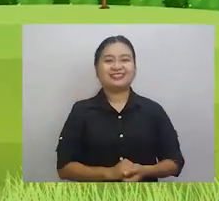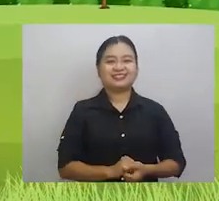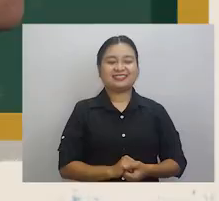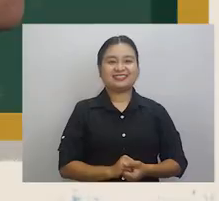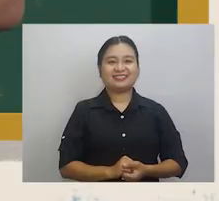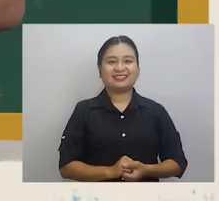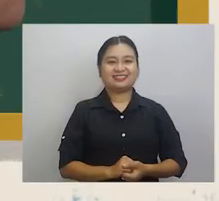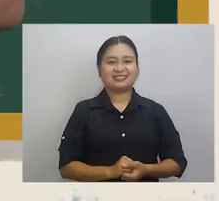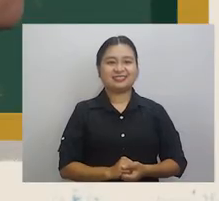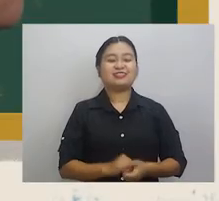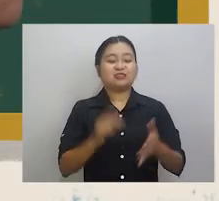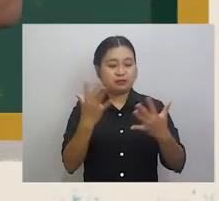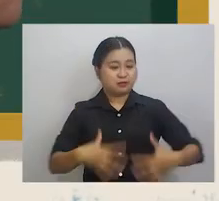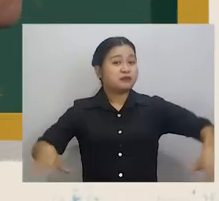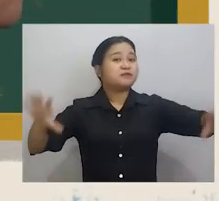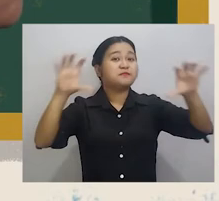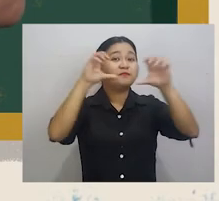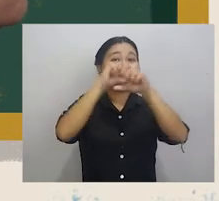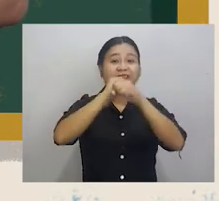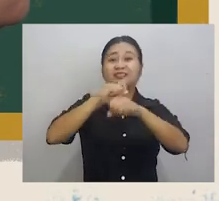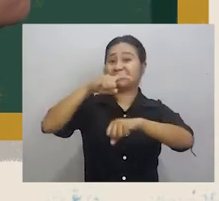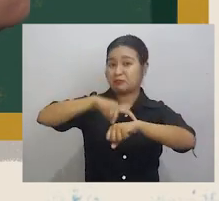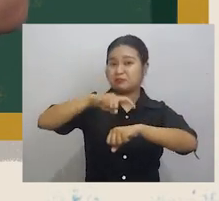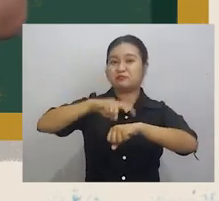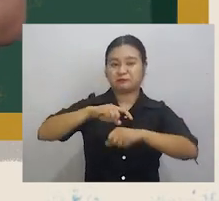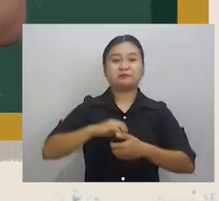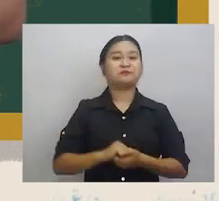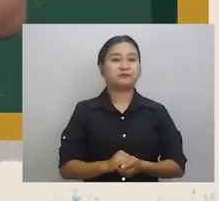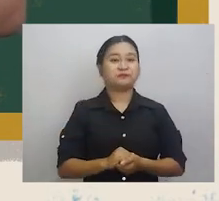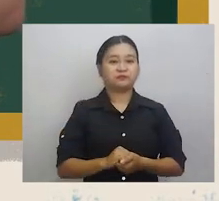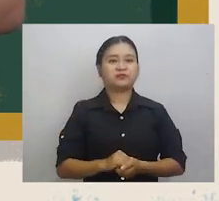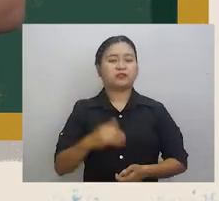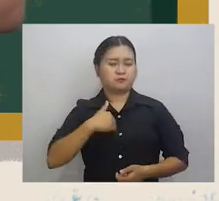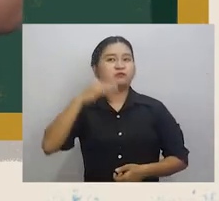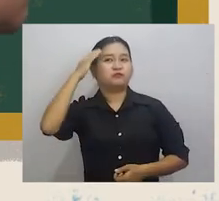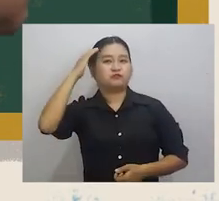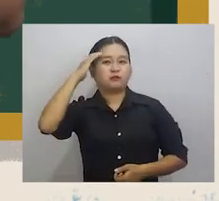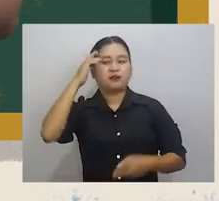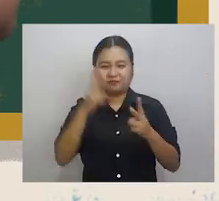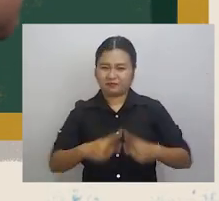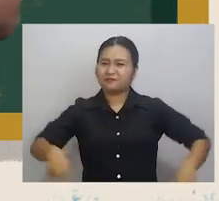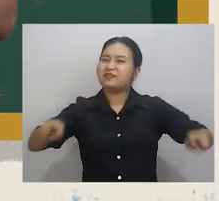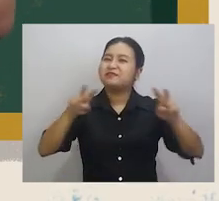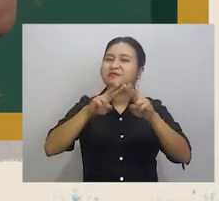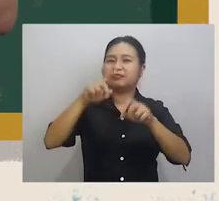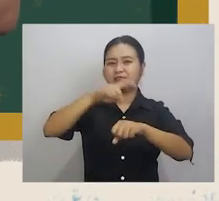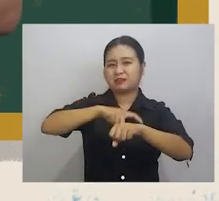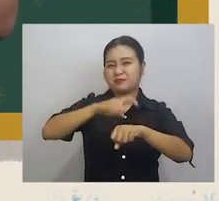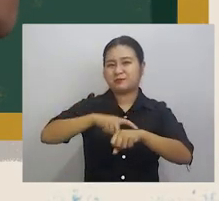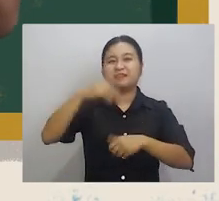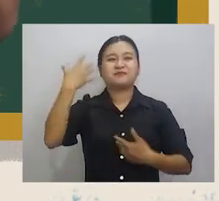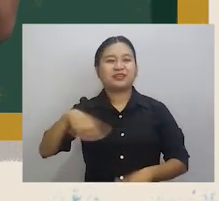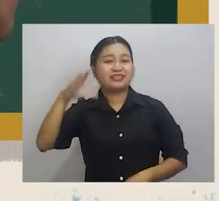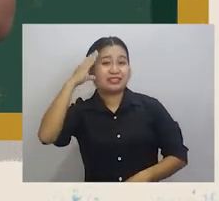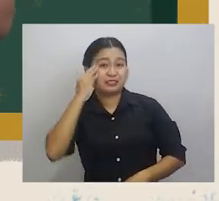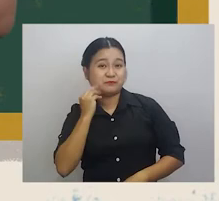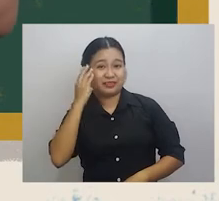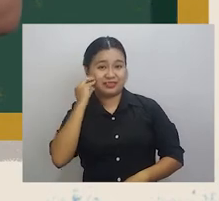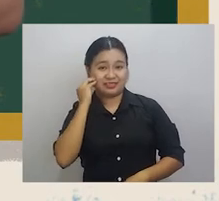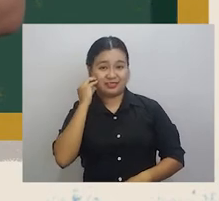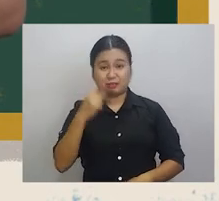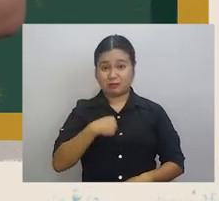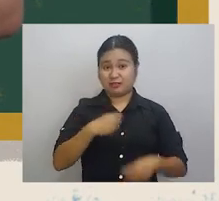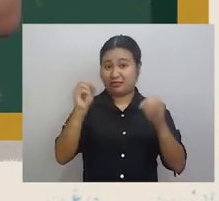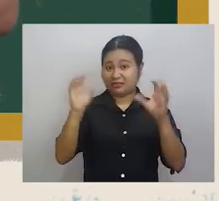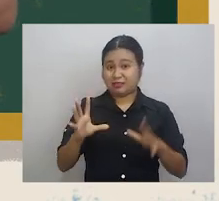Buhay! Tapos na muli ang ating oras. Alam ko, isang makabuluhang sandali ang sa atin ay nagdaan. Ito ang inyong